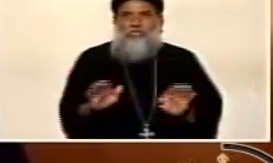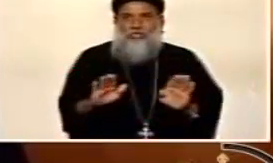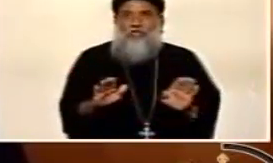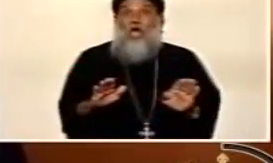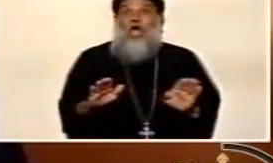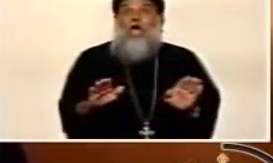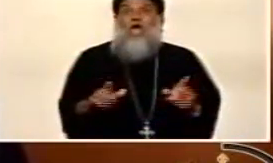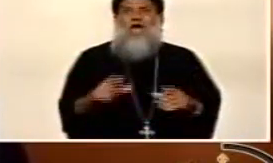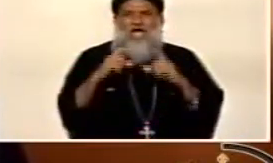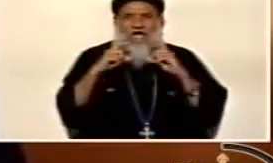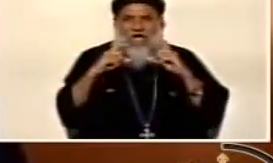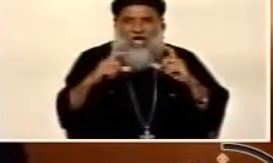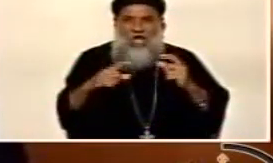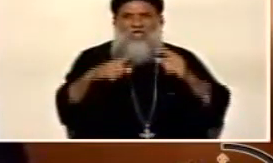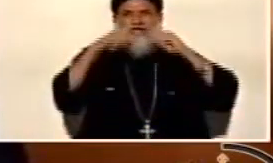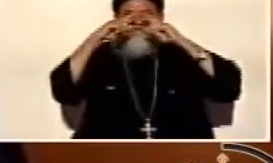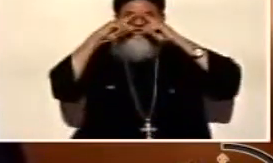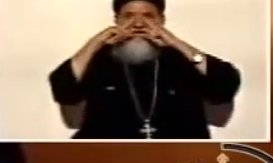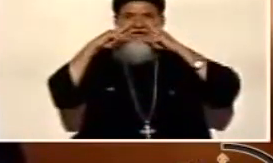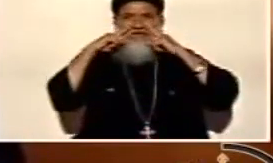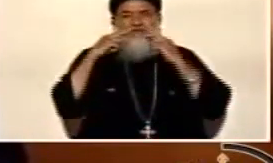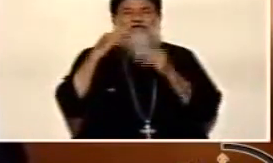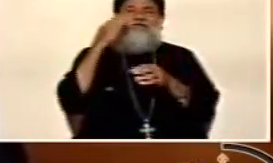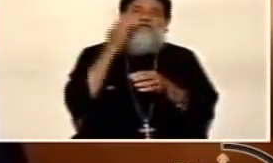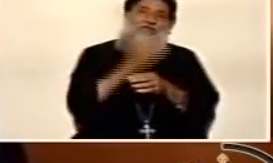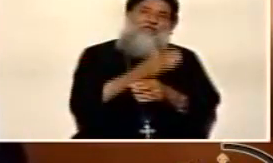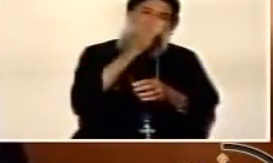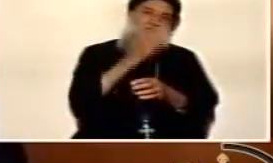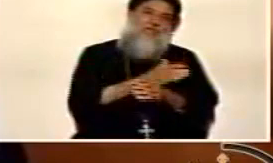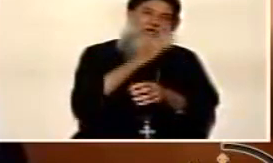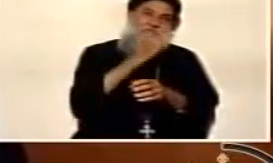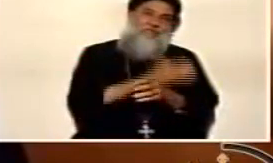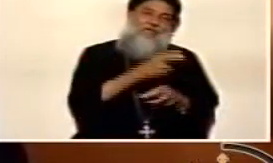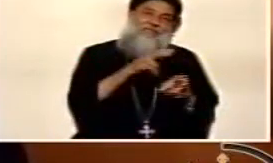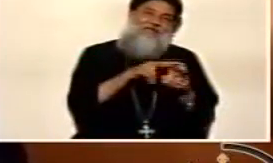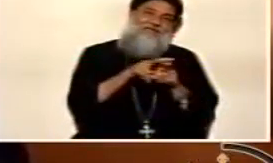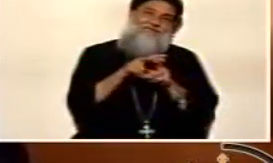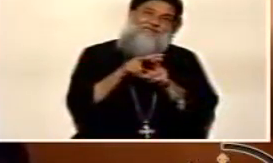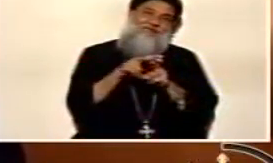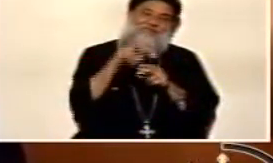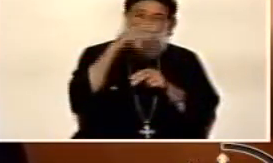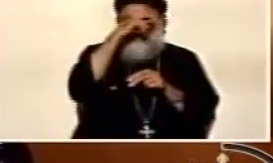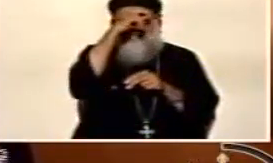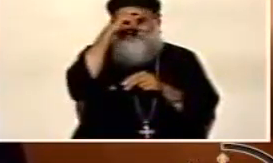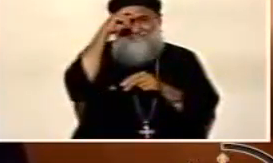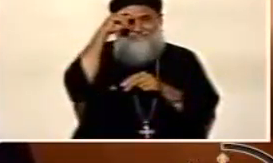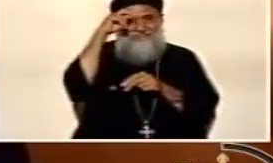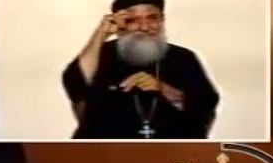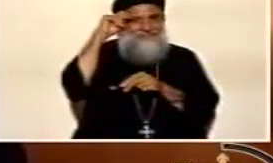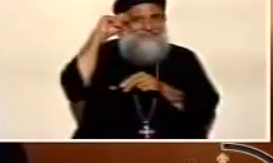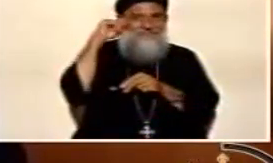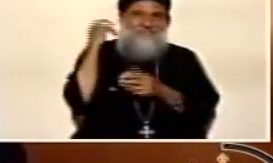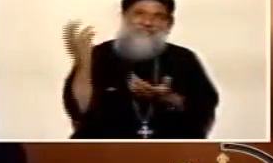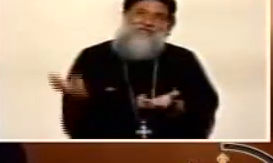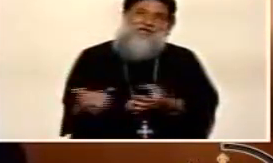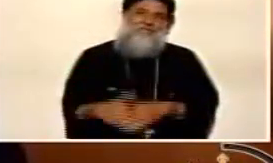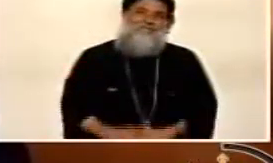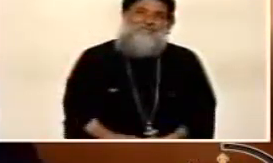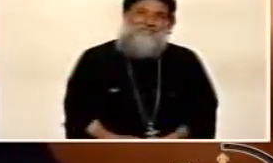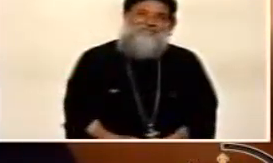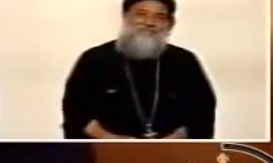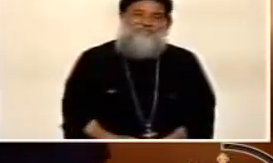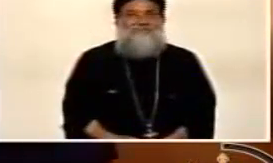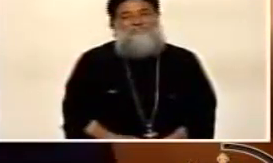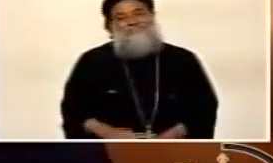للفردوس والإترنال لايف أو الحياة الأبدية دي زي الفرق ده.